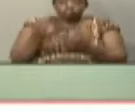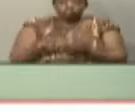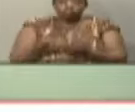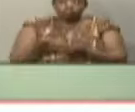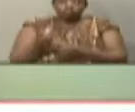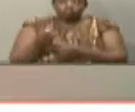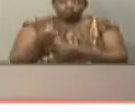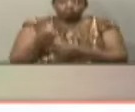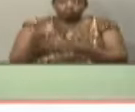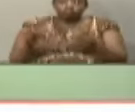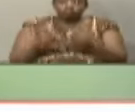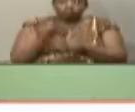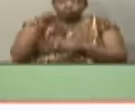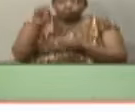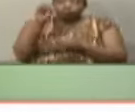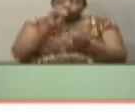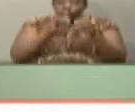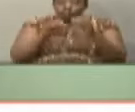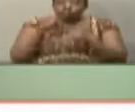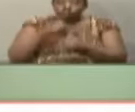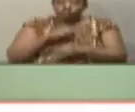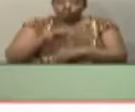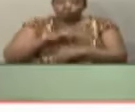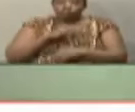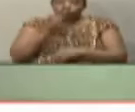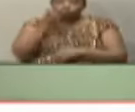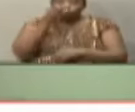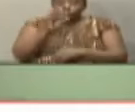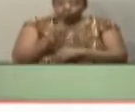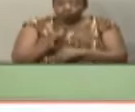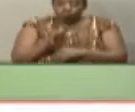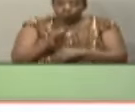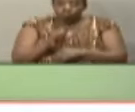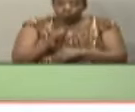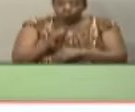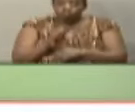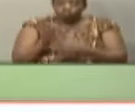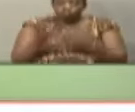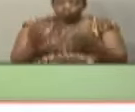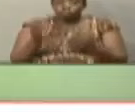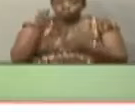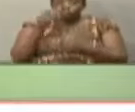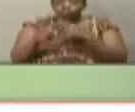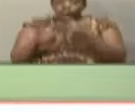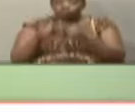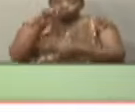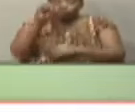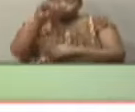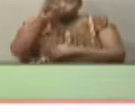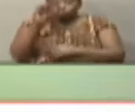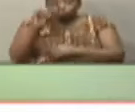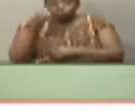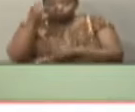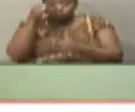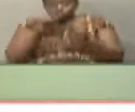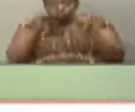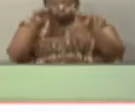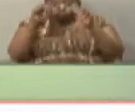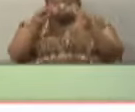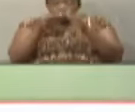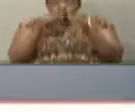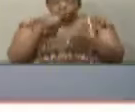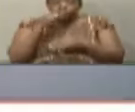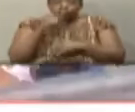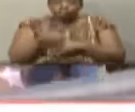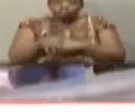nze sina gye nnoonya ku nkaaga eyo mundeke gye mwadde mumpita ku yidina. Oluvannyuma lw'okutibwa kwa Ismail Alexis, abakungubazi bagenze mu maka ga kitaawe